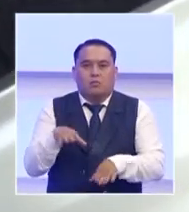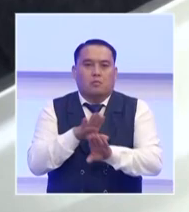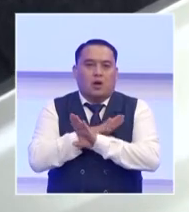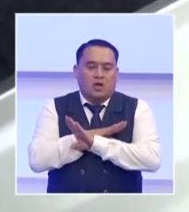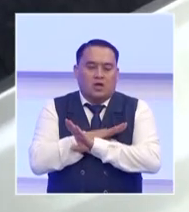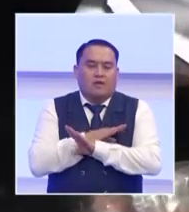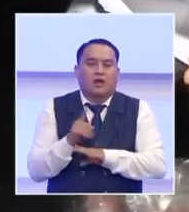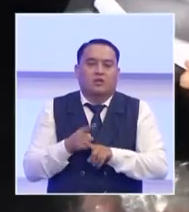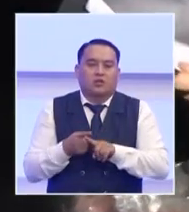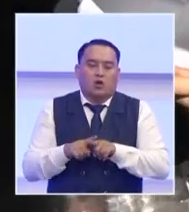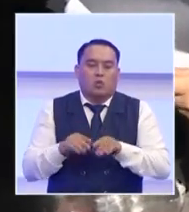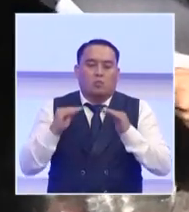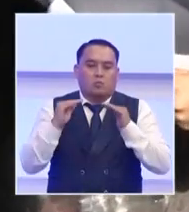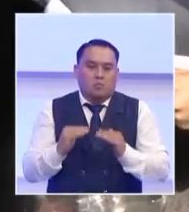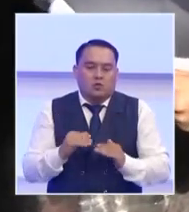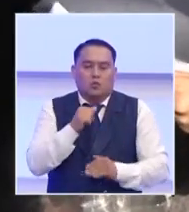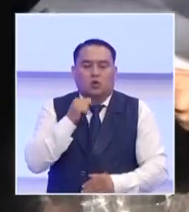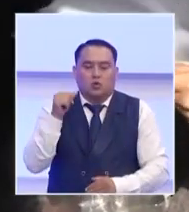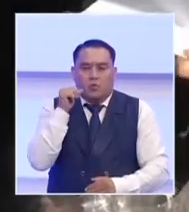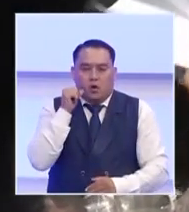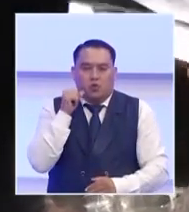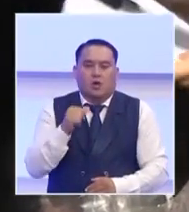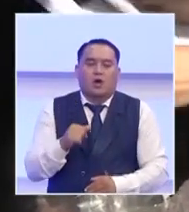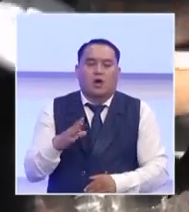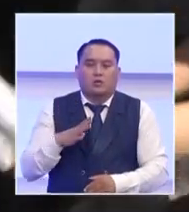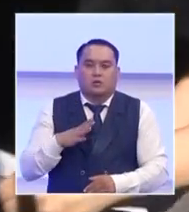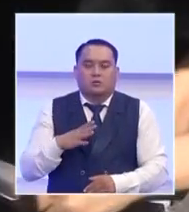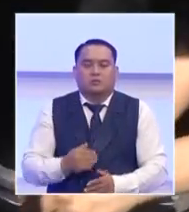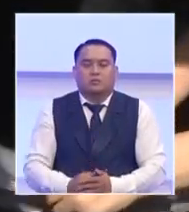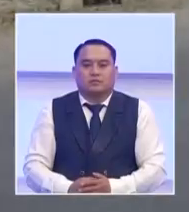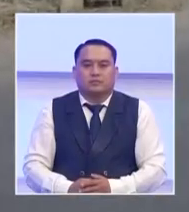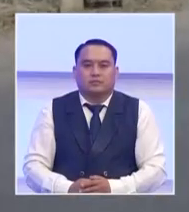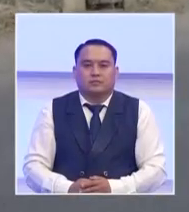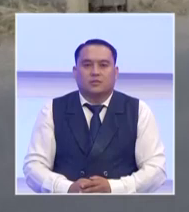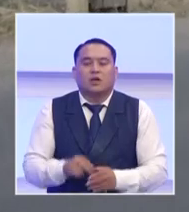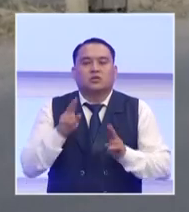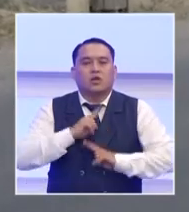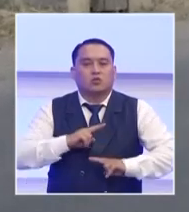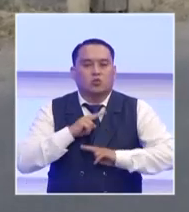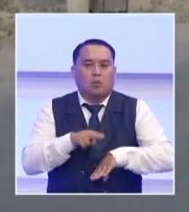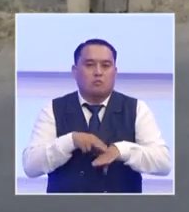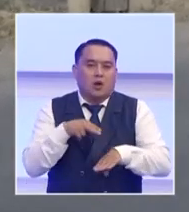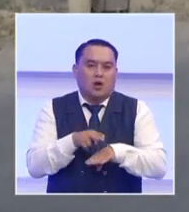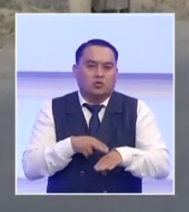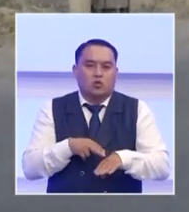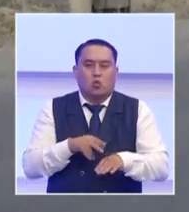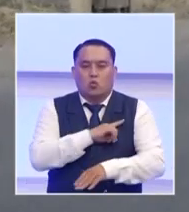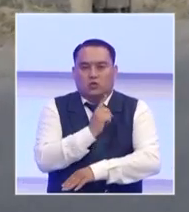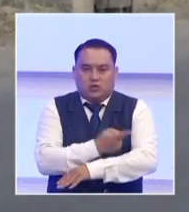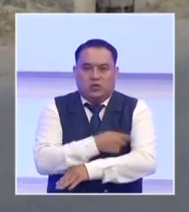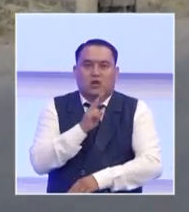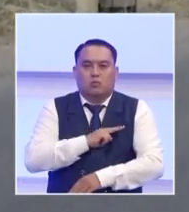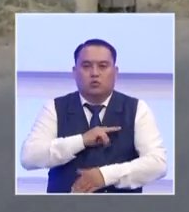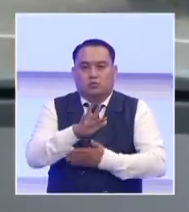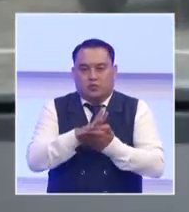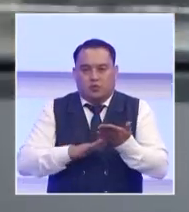это все же меньше чем за аналогичный период прошлого года однако радоваться тут нечему сотрудники дорожной полиции намерены усилить работы